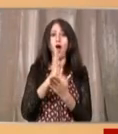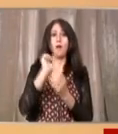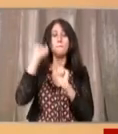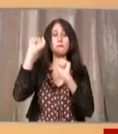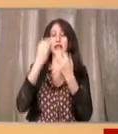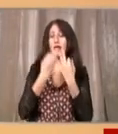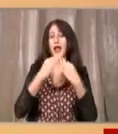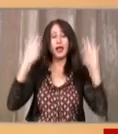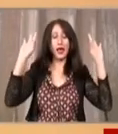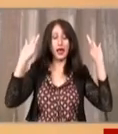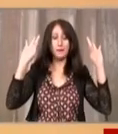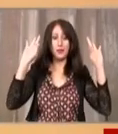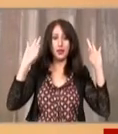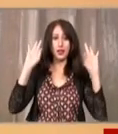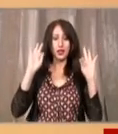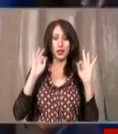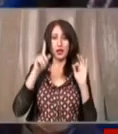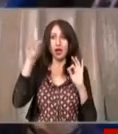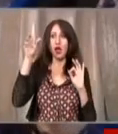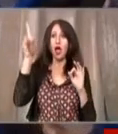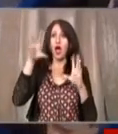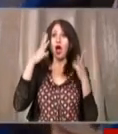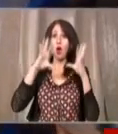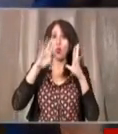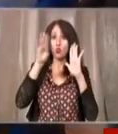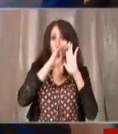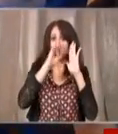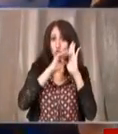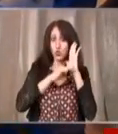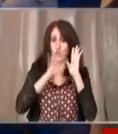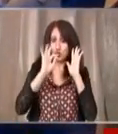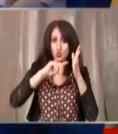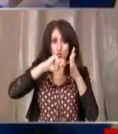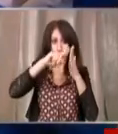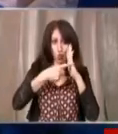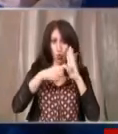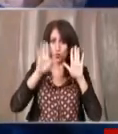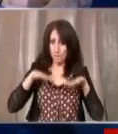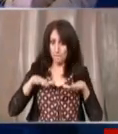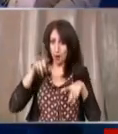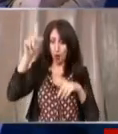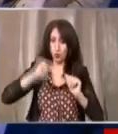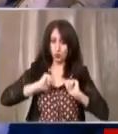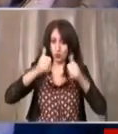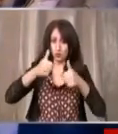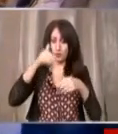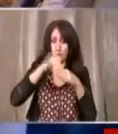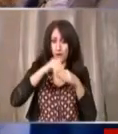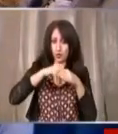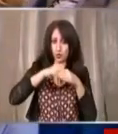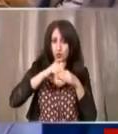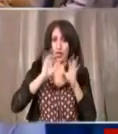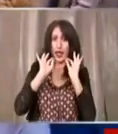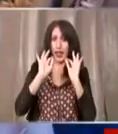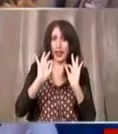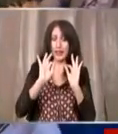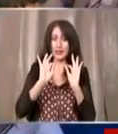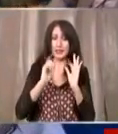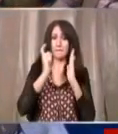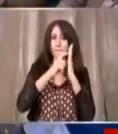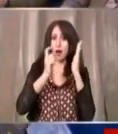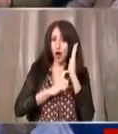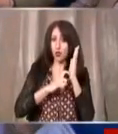المصري كله أن الانتخابات ستتم بطريقة نزيهة وفيها شفافية كاملة، وأن الهيئة الوطنية للانتخابات على مسافة